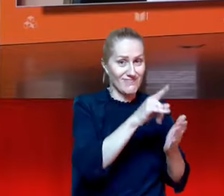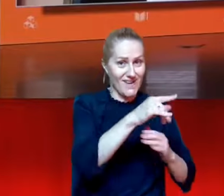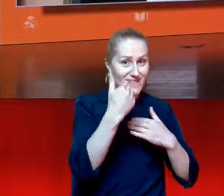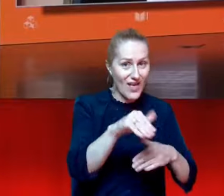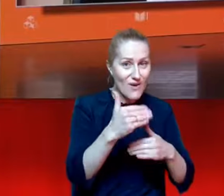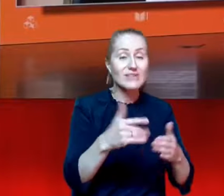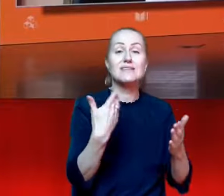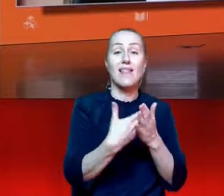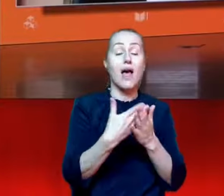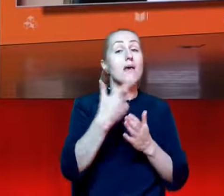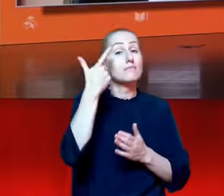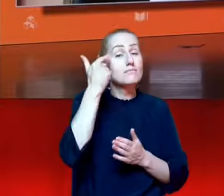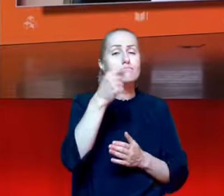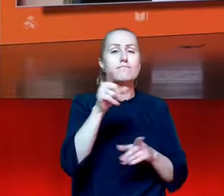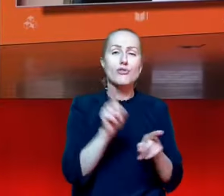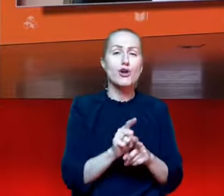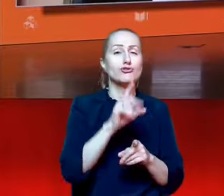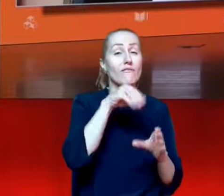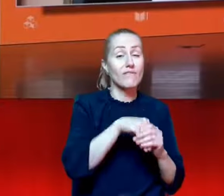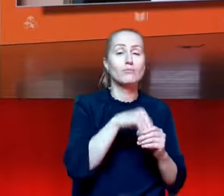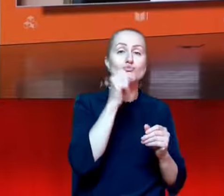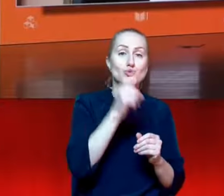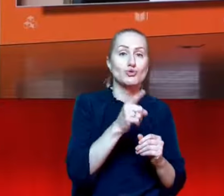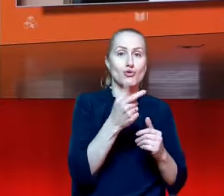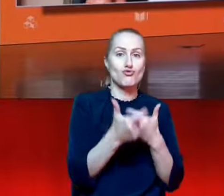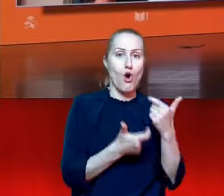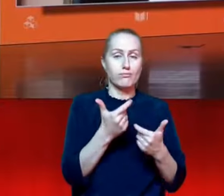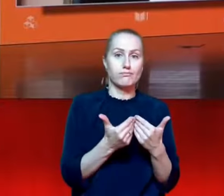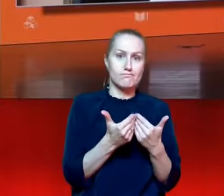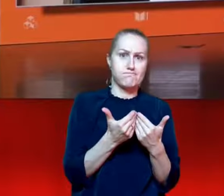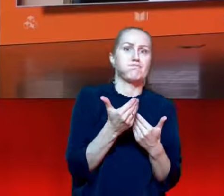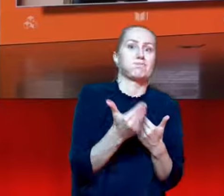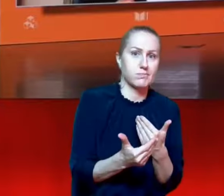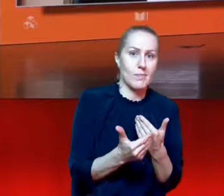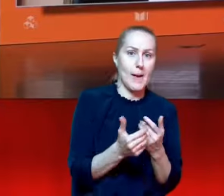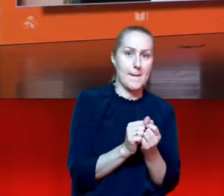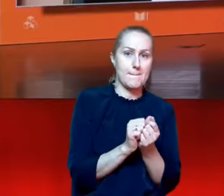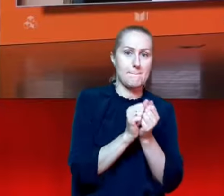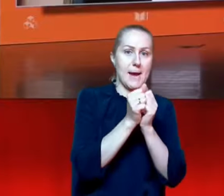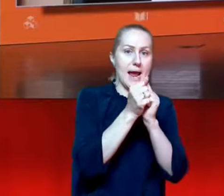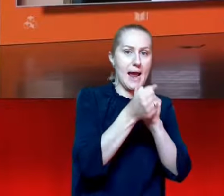krok w kierunku zmian. Kiedy mówimy o dziedzictwie,